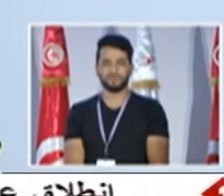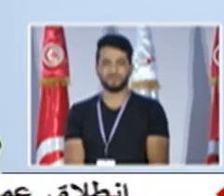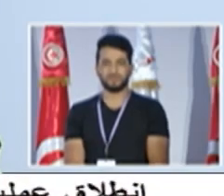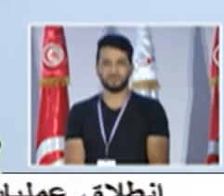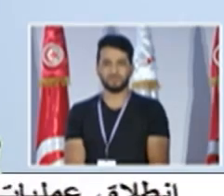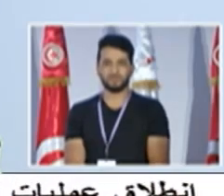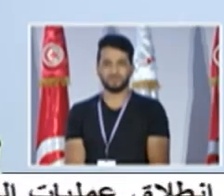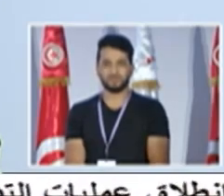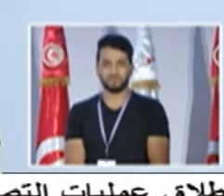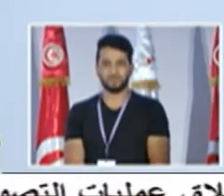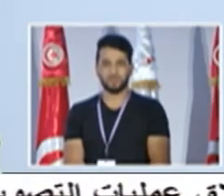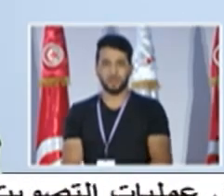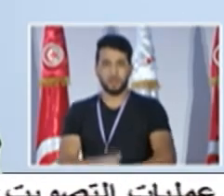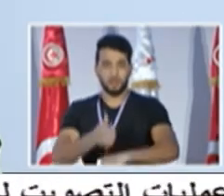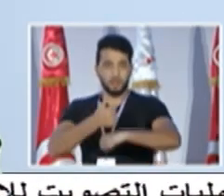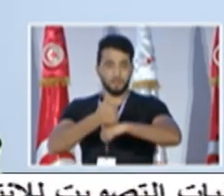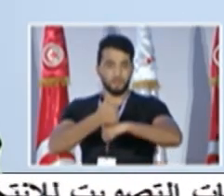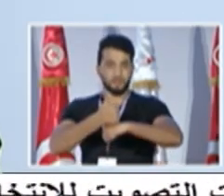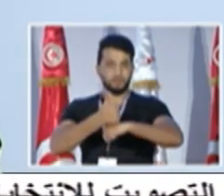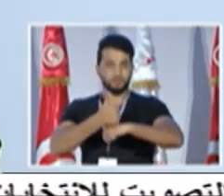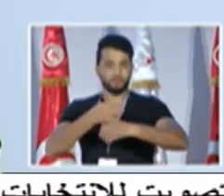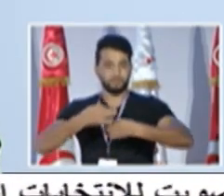رئيس مركز